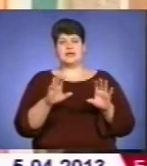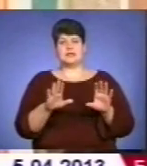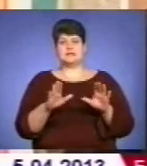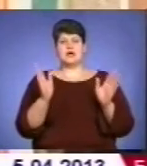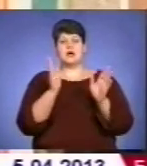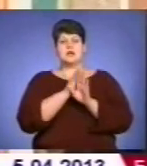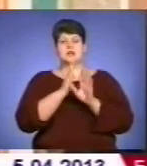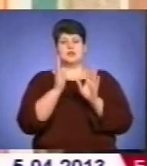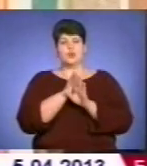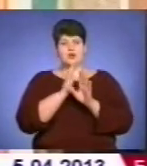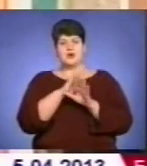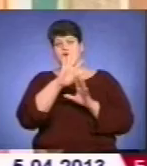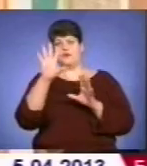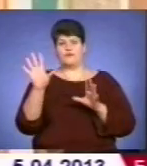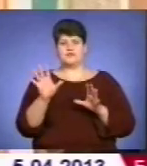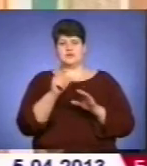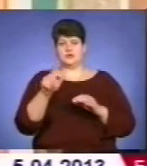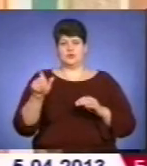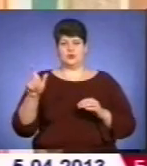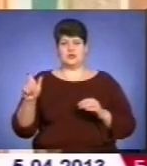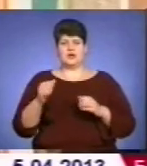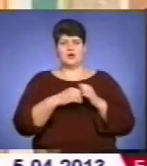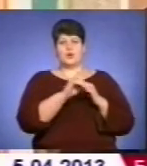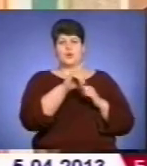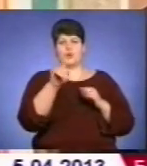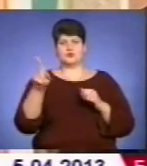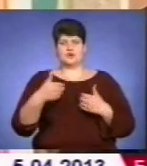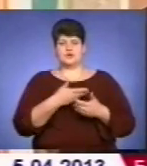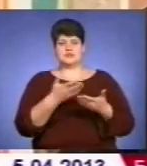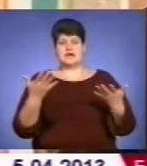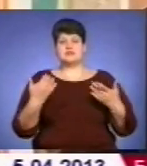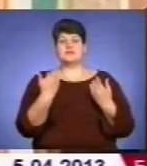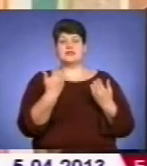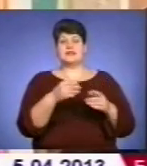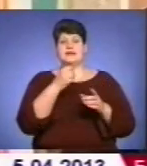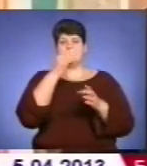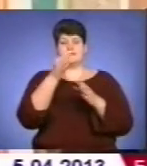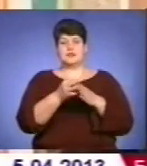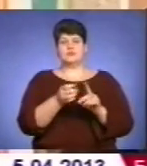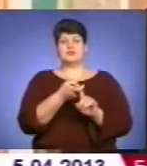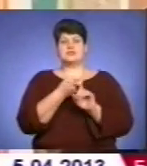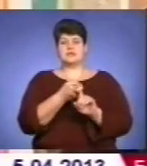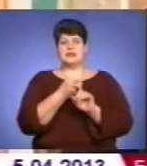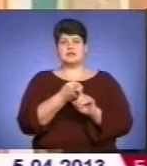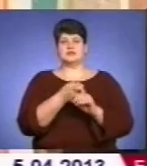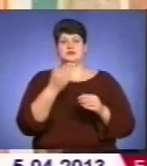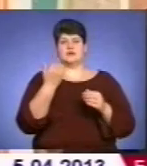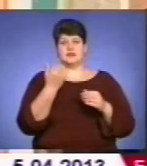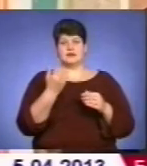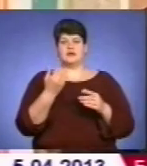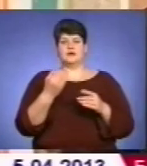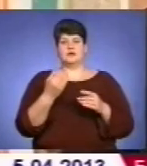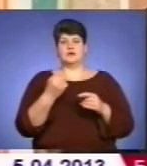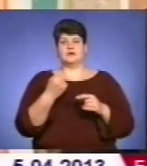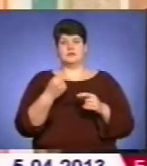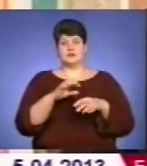доля цілого людства, кожного з нас. Від її відповіді залежало також і воплочення Божого Сина.